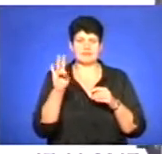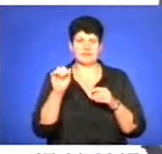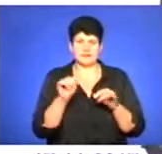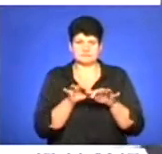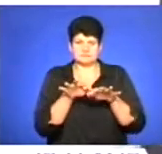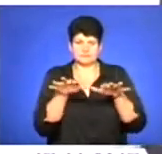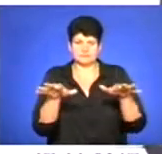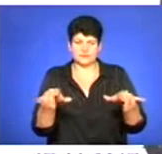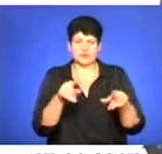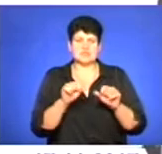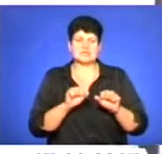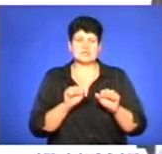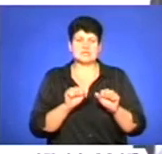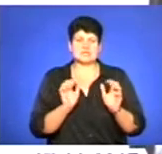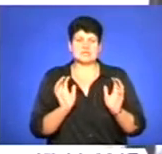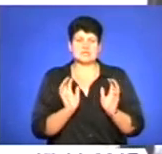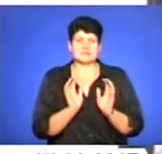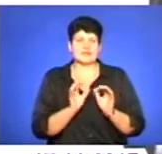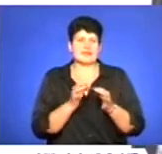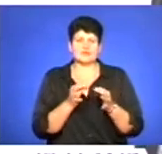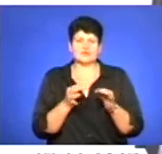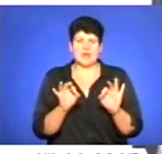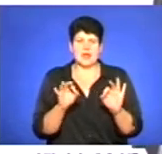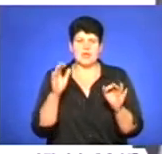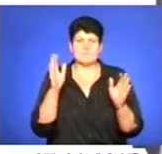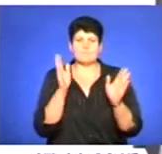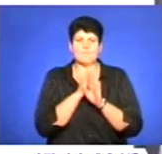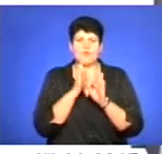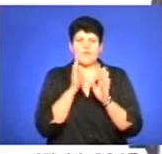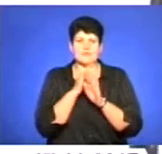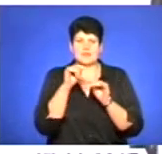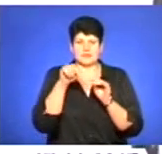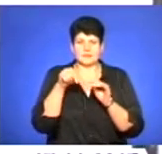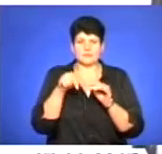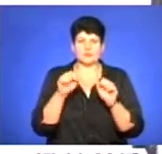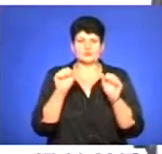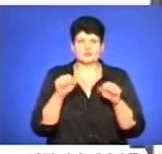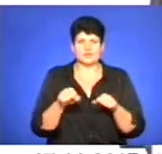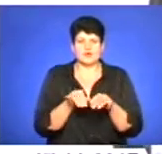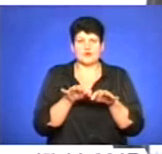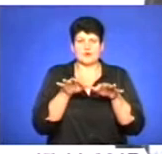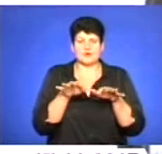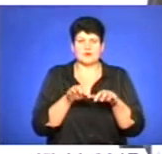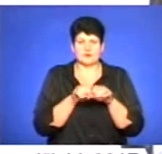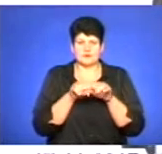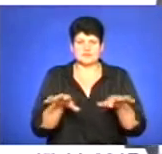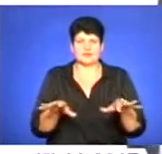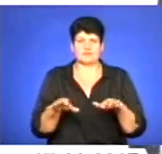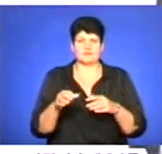забезпечує, не допускає повітря до можливих розливів паливно-мастильних